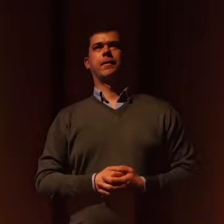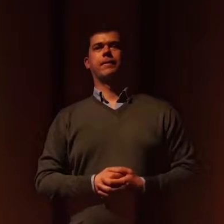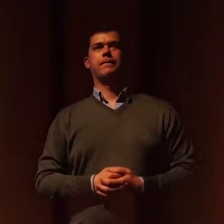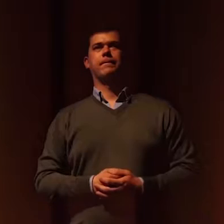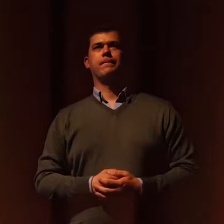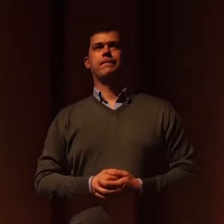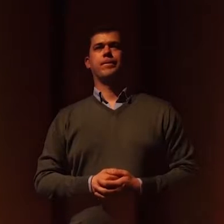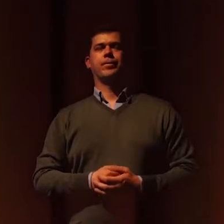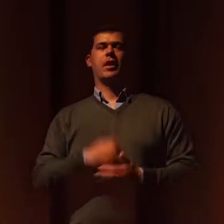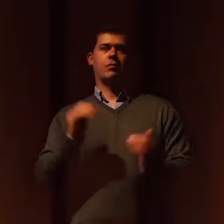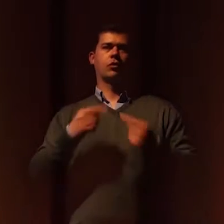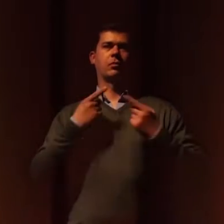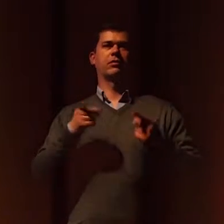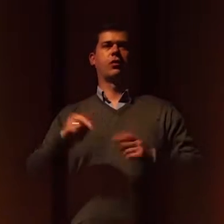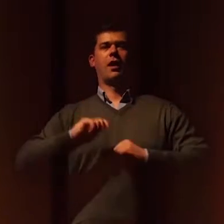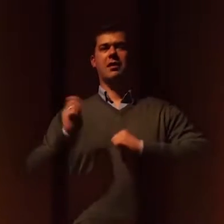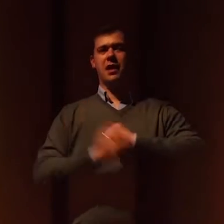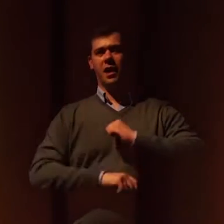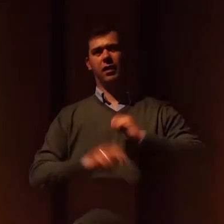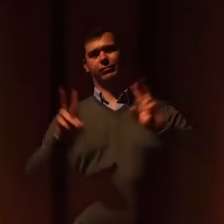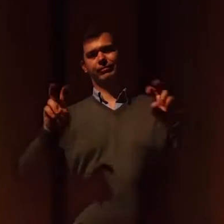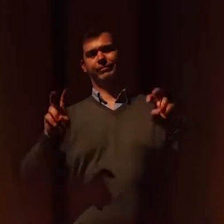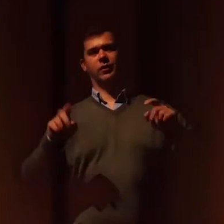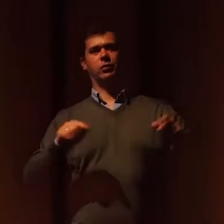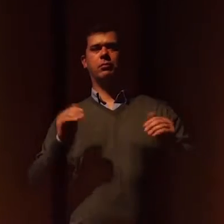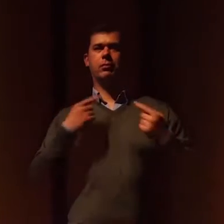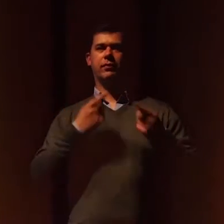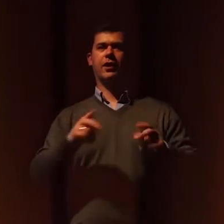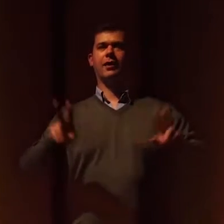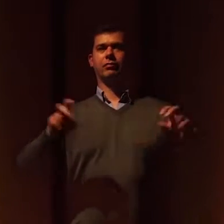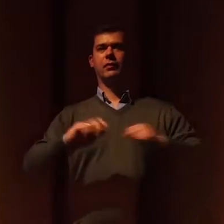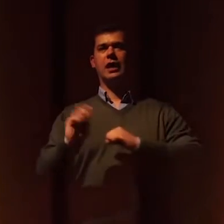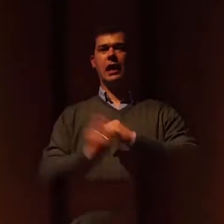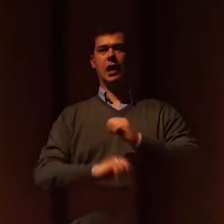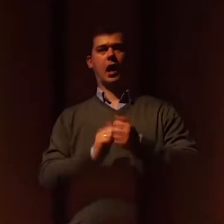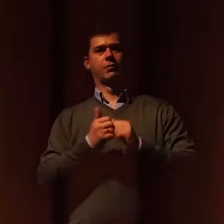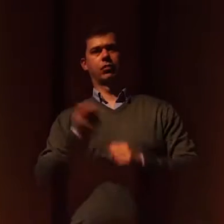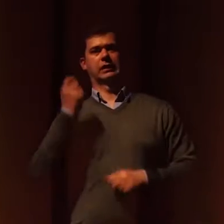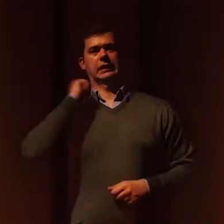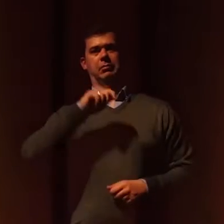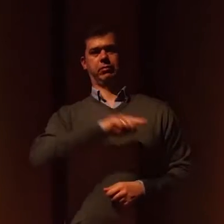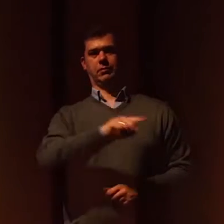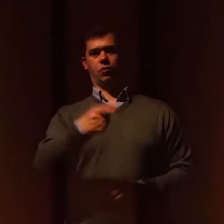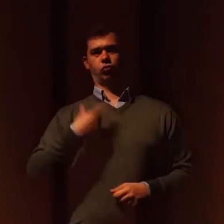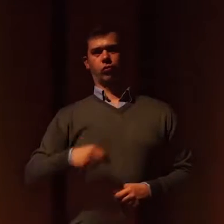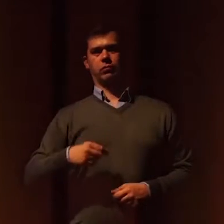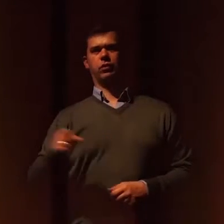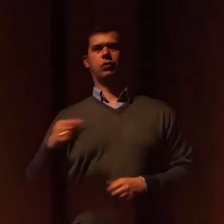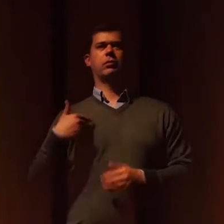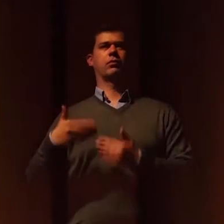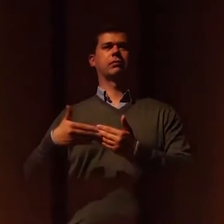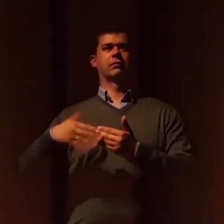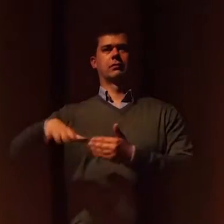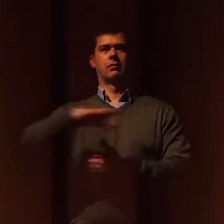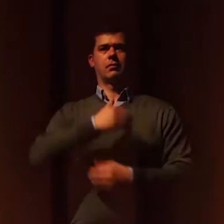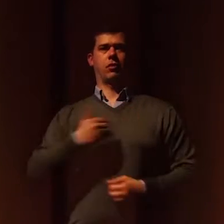no trudno powiedzieć nawet kar ale nawet możliwości zabijania ludności Romskiej w krajach bliskich